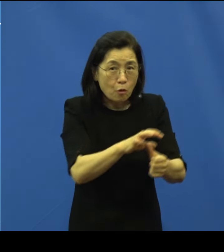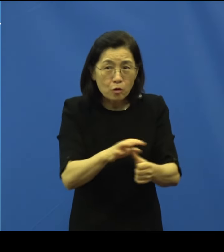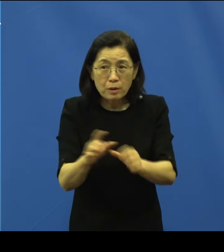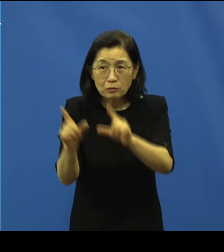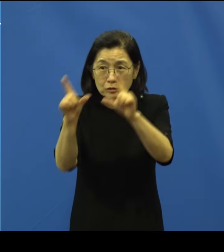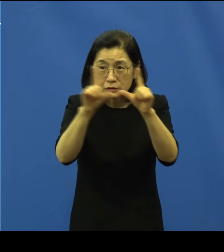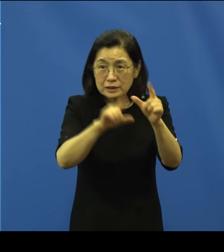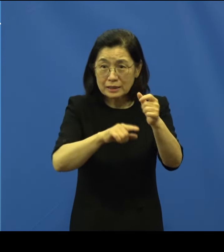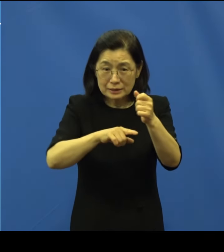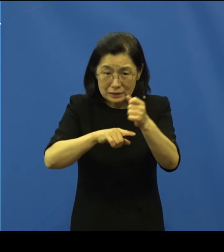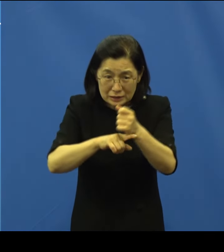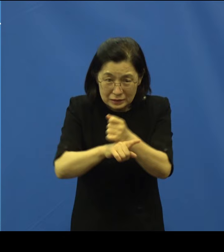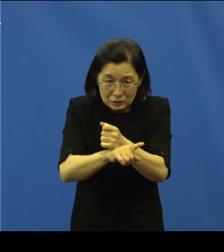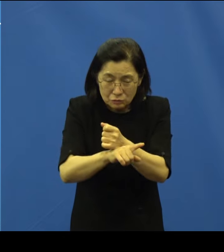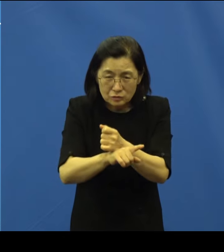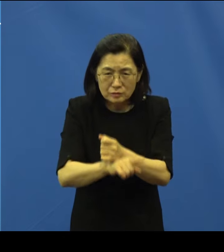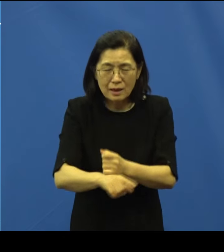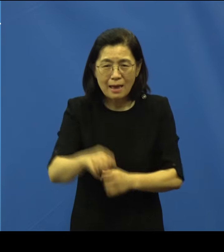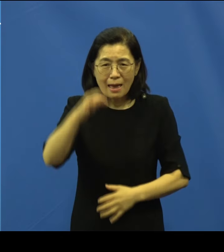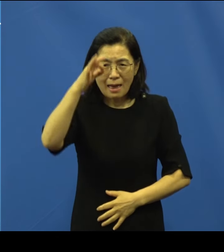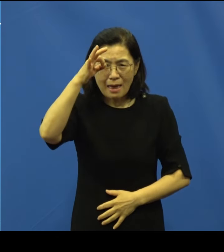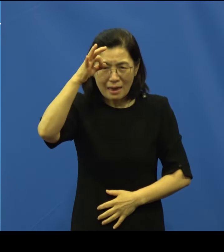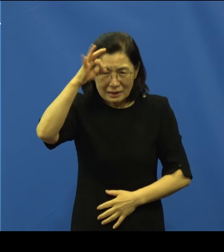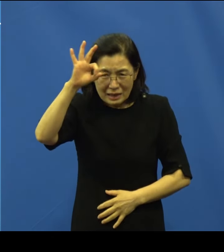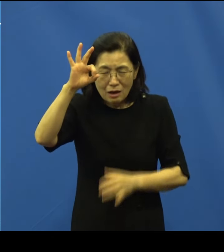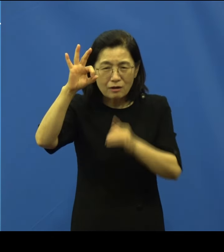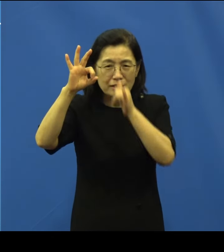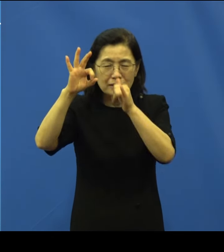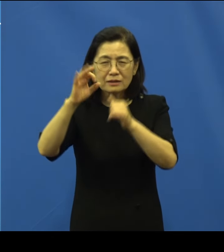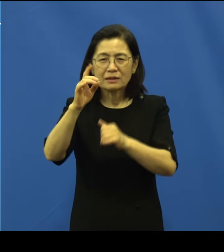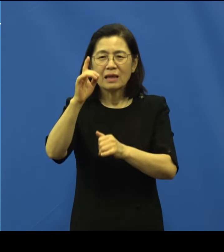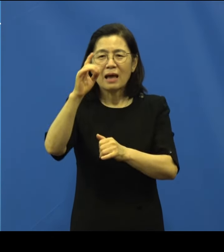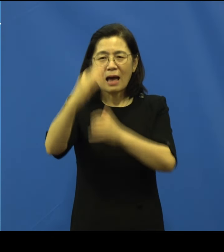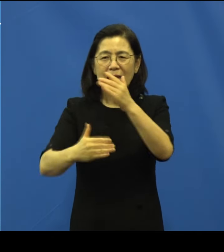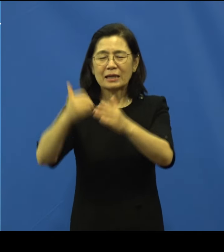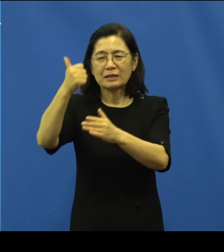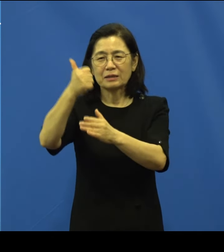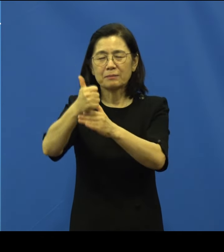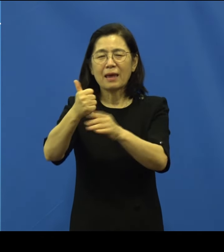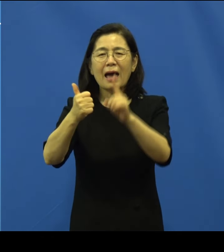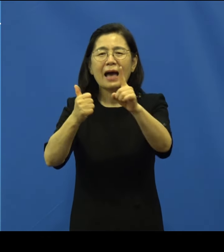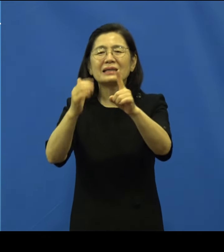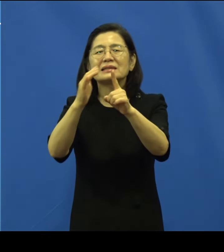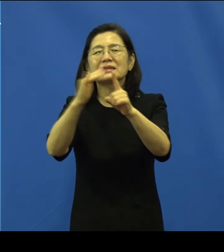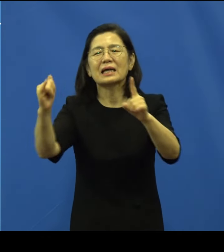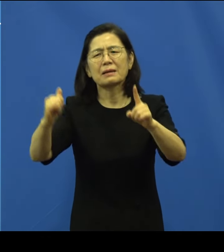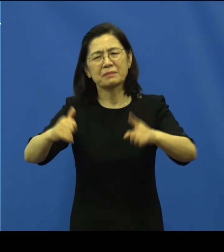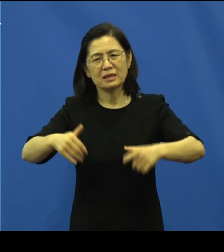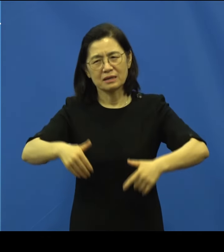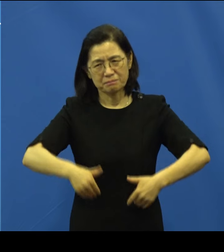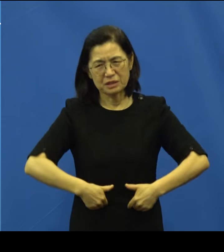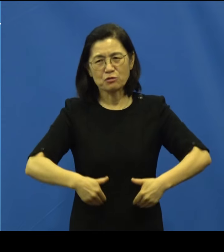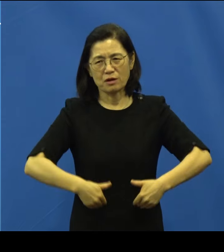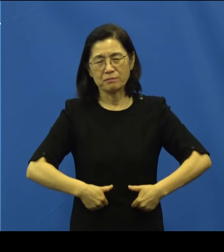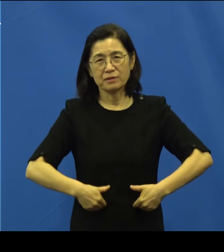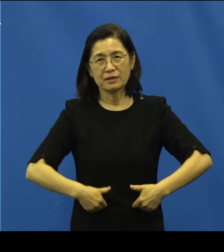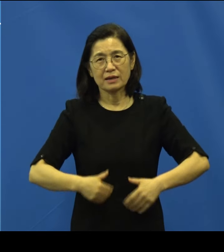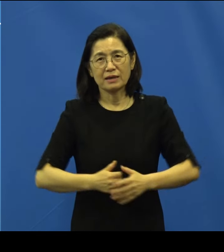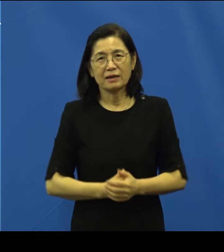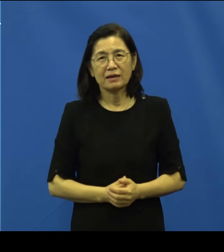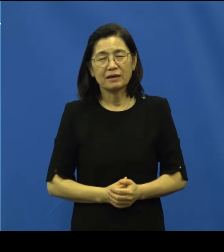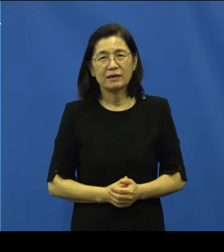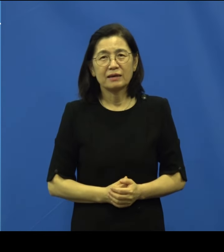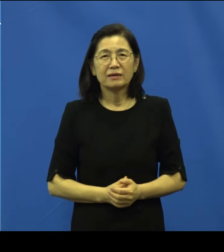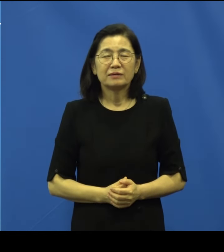깨어있는 하나님의 한 사람이 필요해요. 이 나라도 마찬가지입니다. 이 나라가 그냥 돌아가는 게 아니고 이